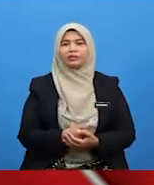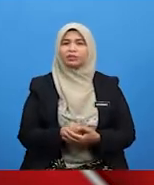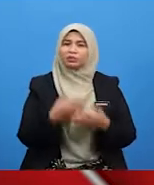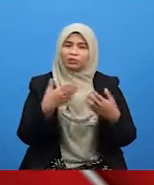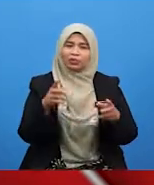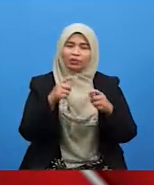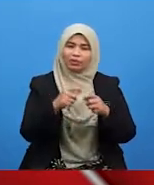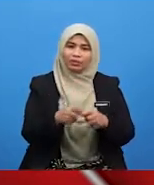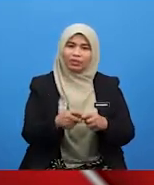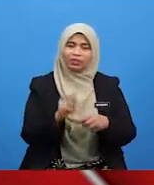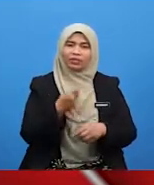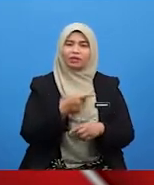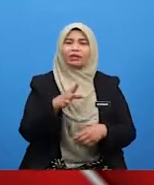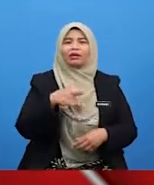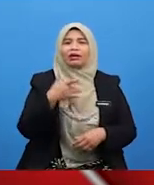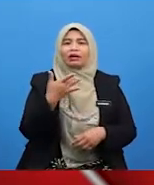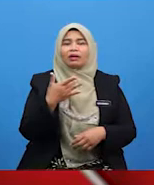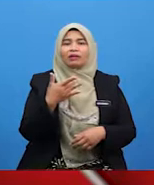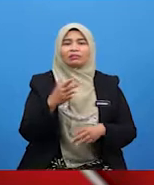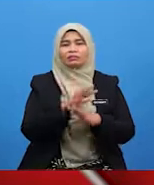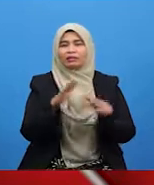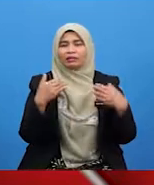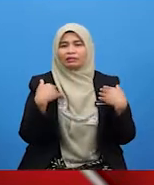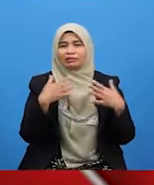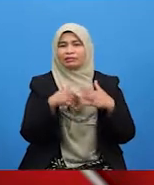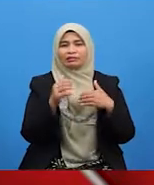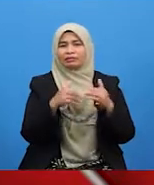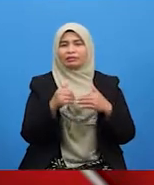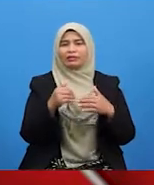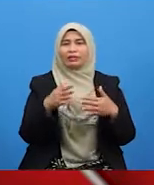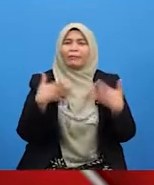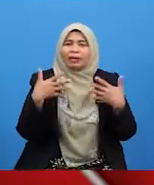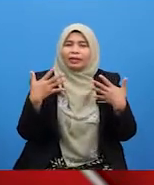sudah tentu kita merasakan tidak selesa dan panas.